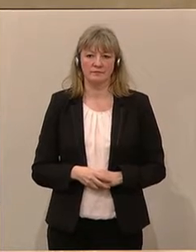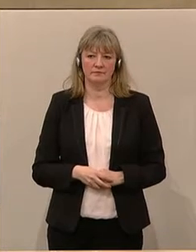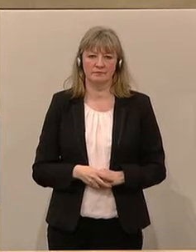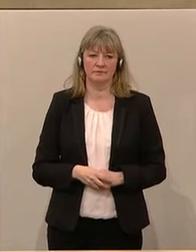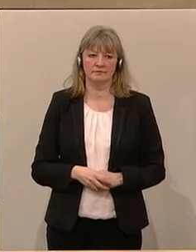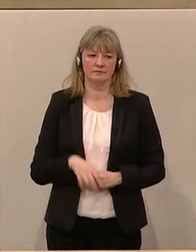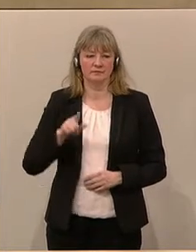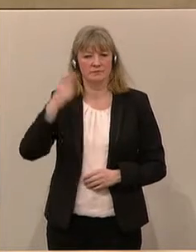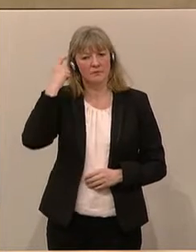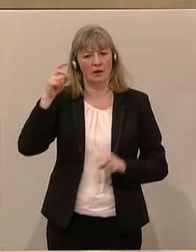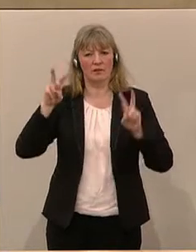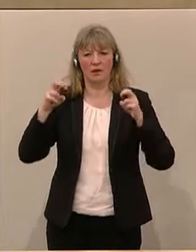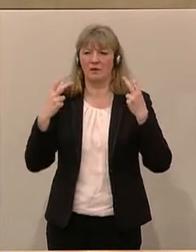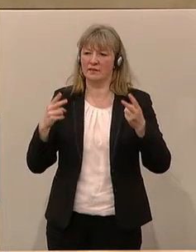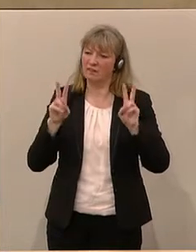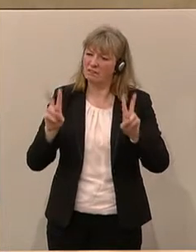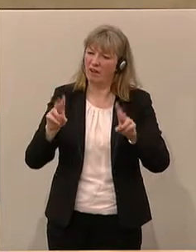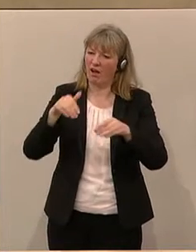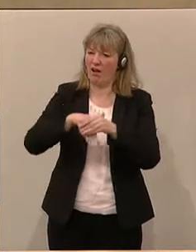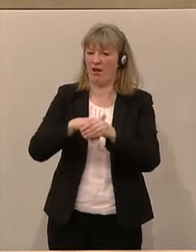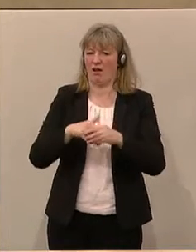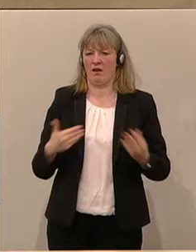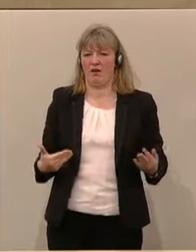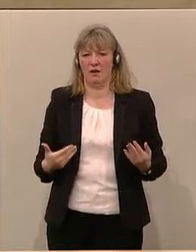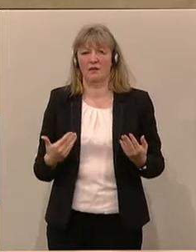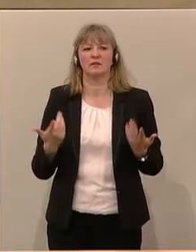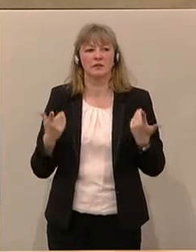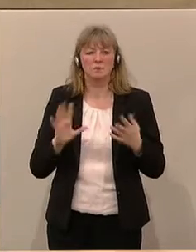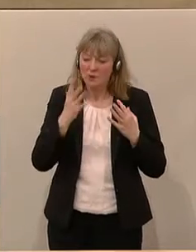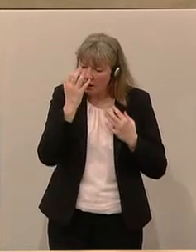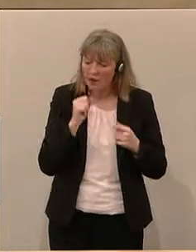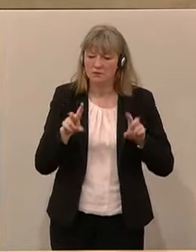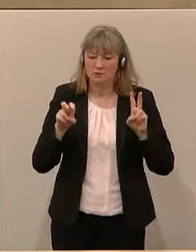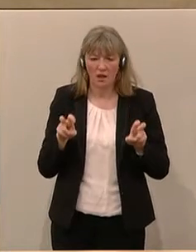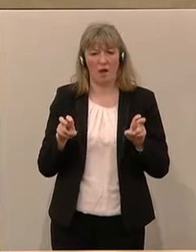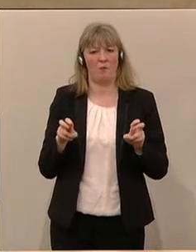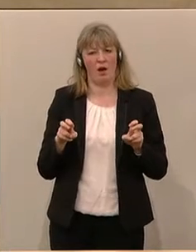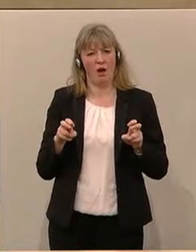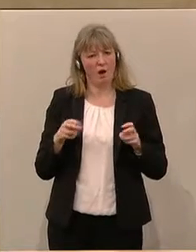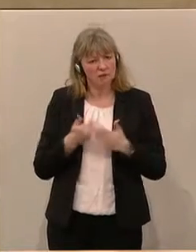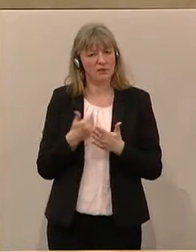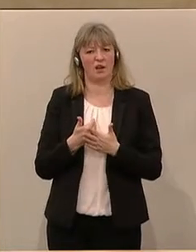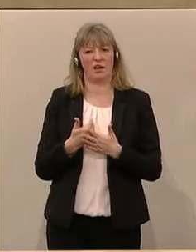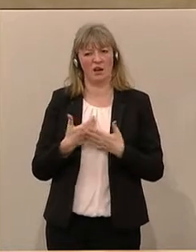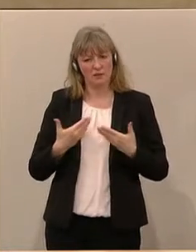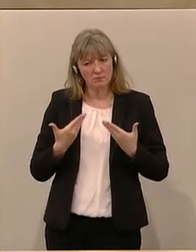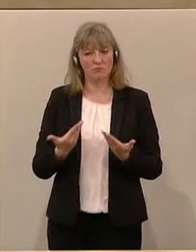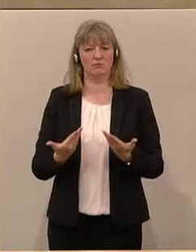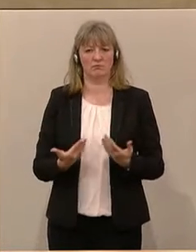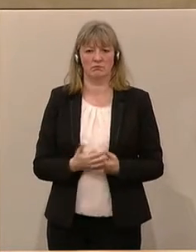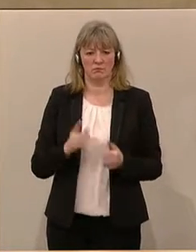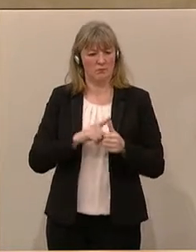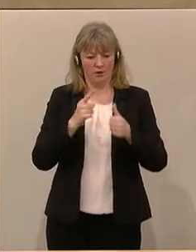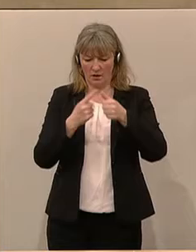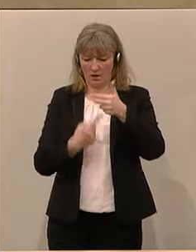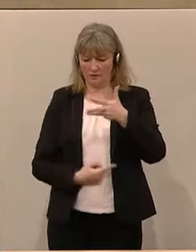denn es geht um die Wahrheit und letztendlich geht es auch um die Frage, wie ernsthaft man hier diese Themen wirklich vertritt. Und wenn wir in dieser